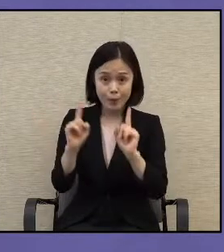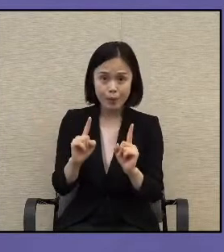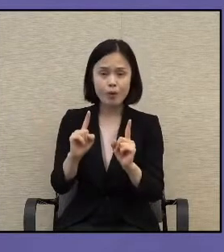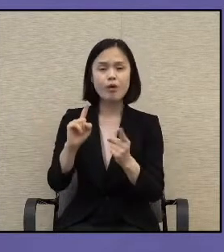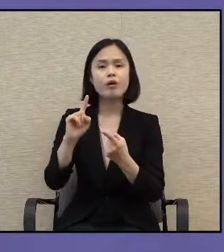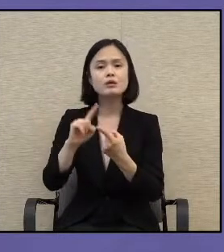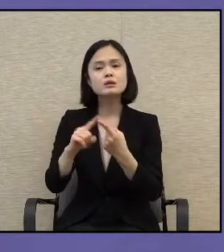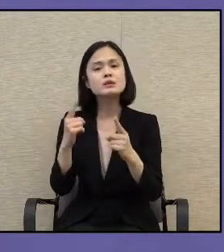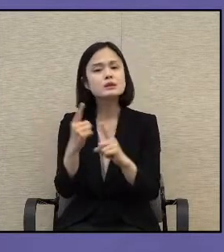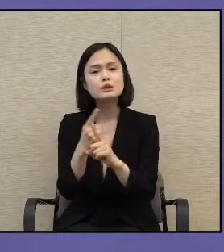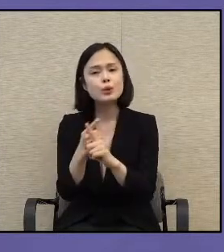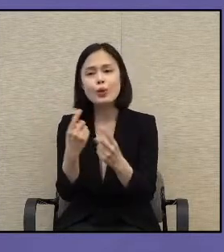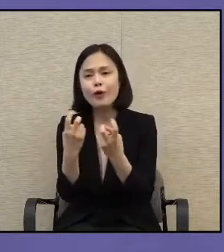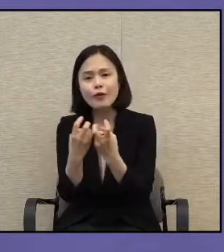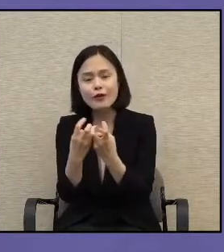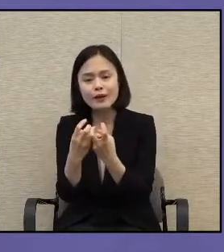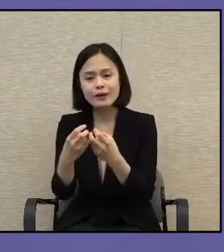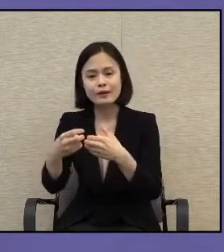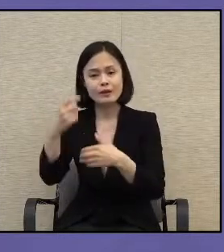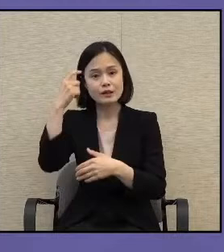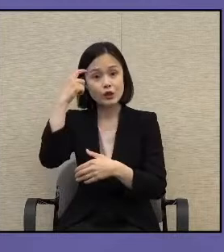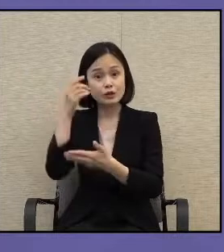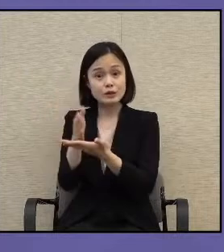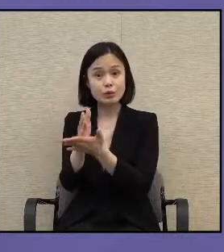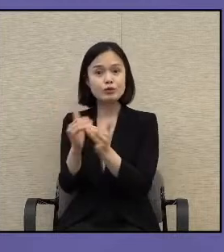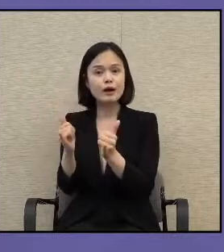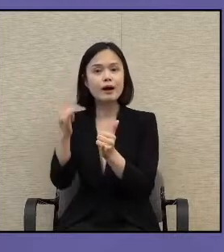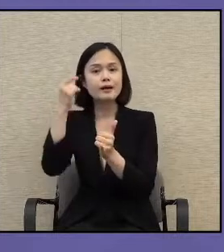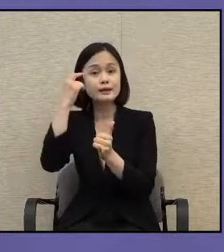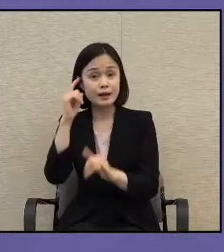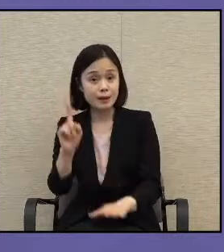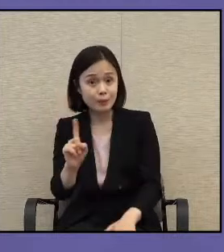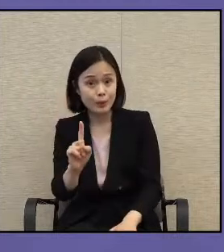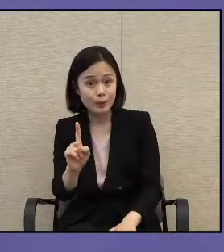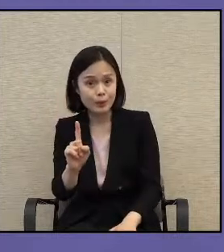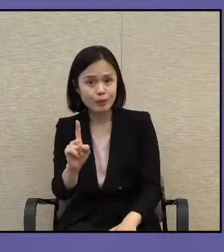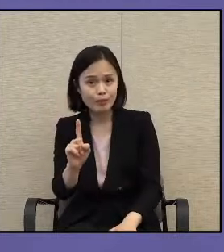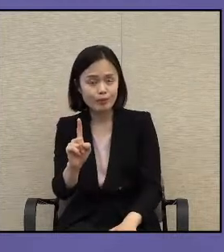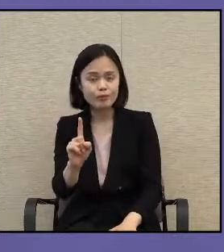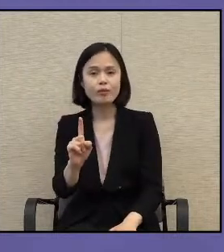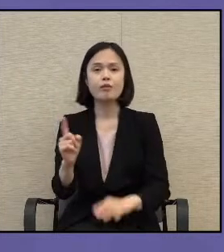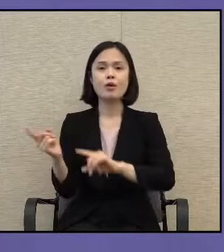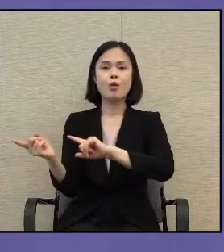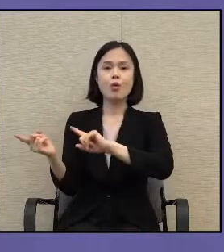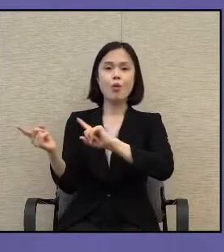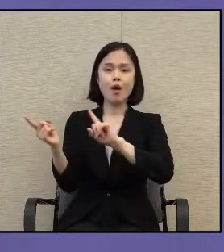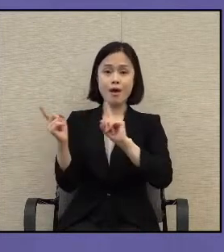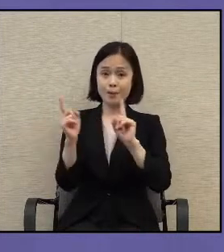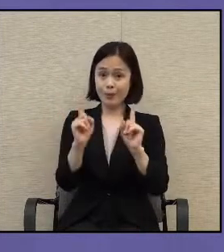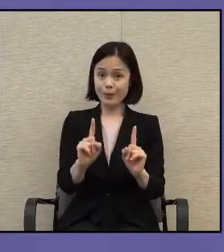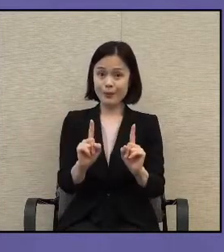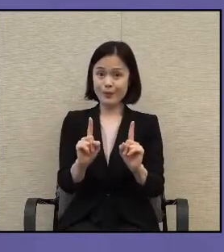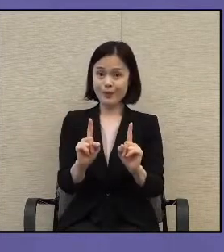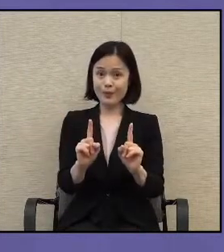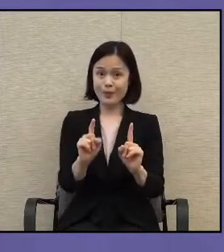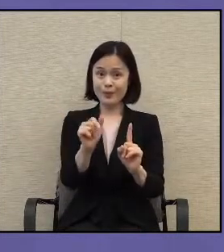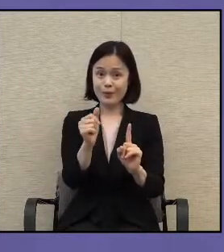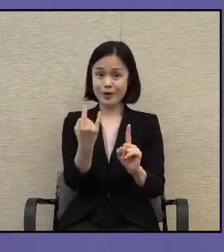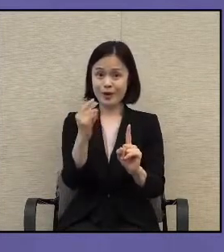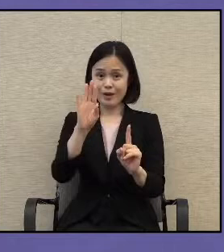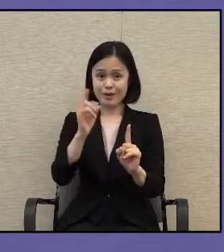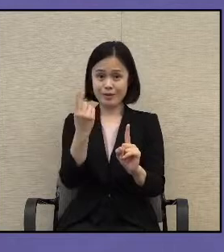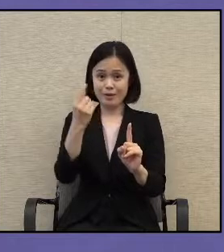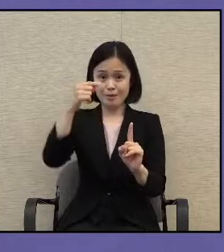판단들을 하는지, 그래서 굉장히 좀 회복이라고 하는 것들을 엄청난 저희가 이렇게 뭔가 이렇게 일반인과